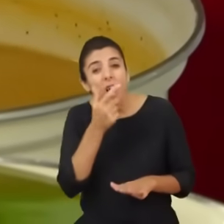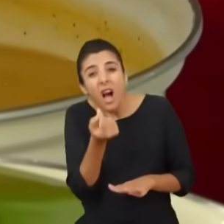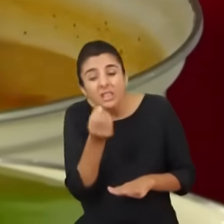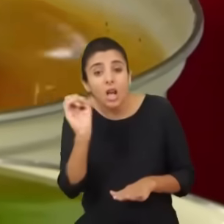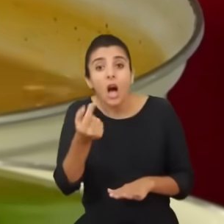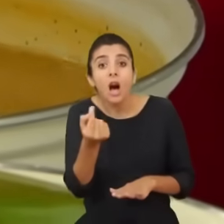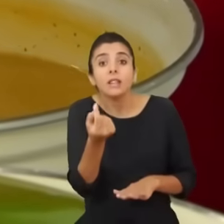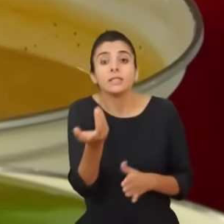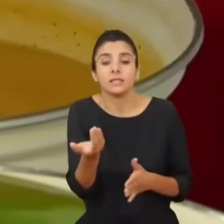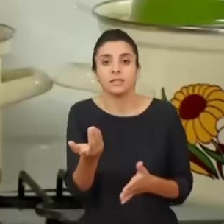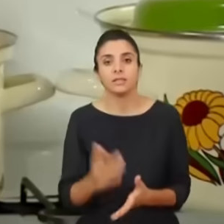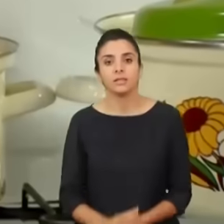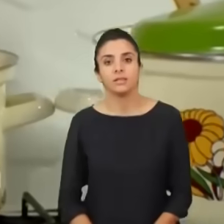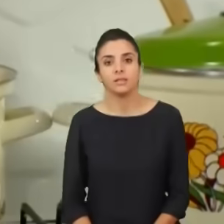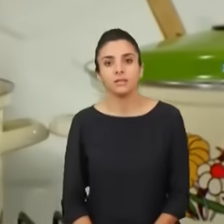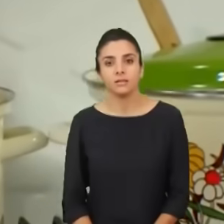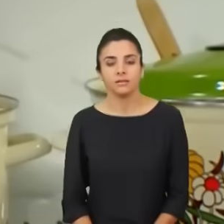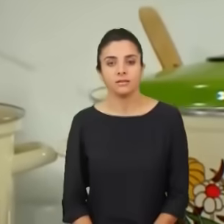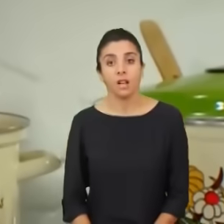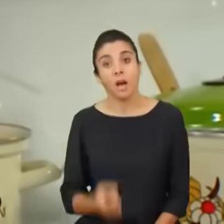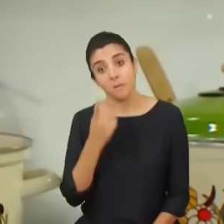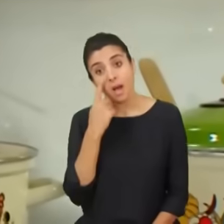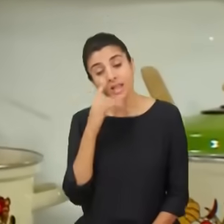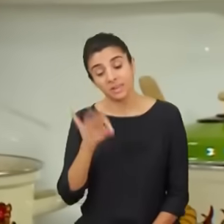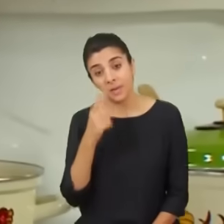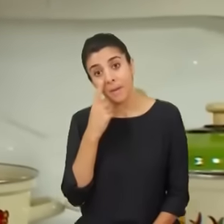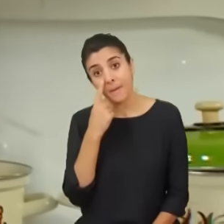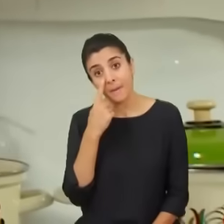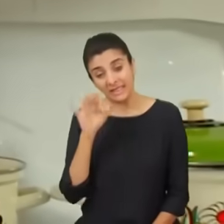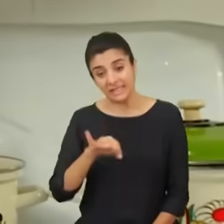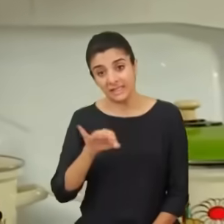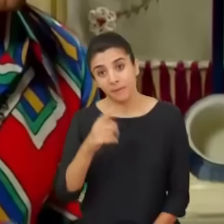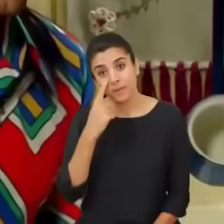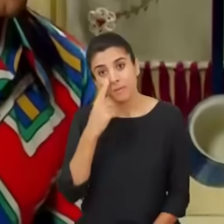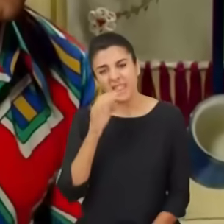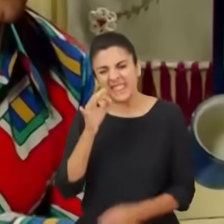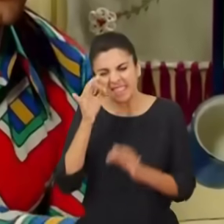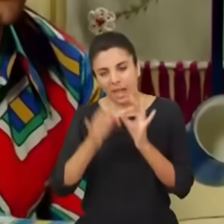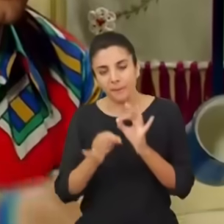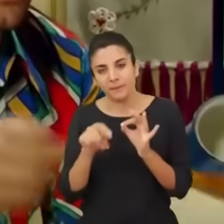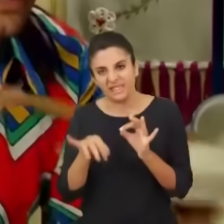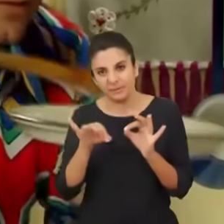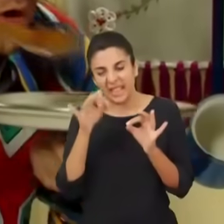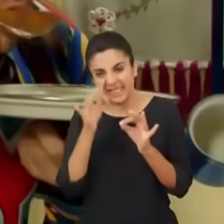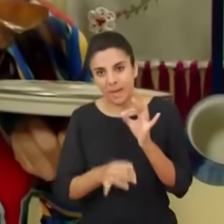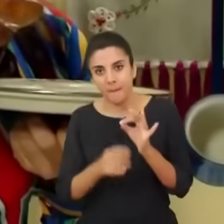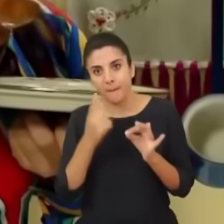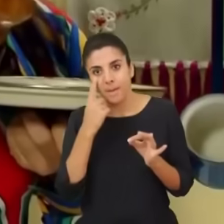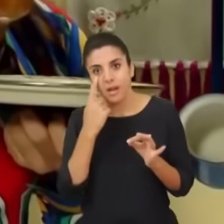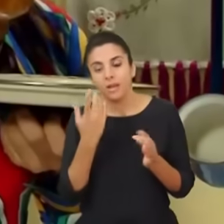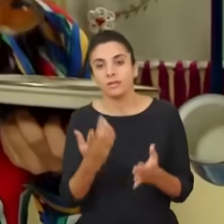tamam. Tamam pardon. Şimdi bak bak bak bak bak bak. Bak bak bak bak bak tam zamanı şu anda. Bakalım. Hadi